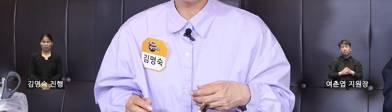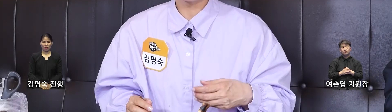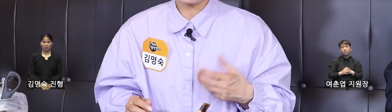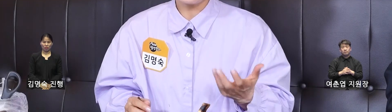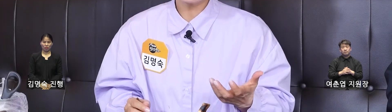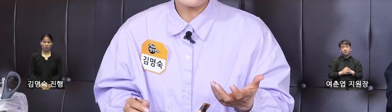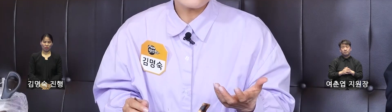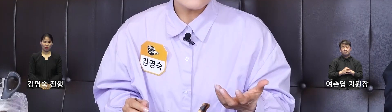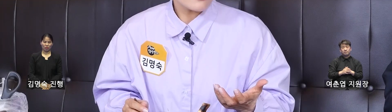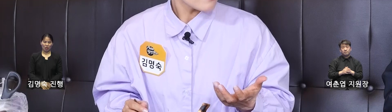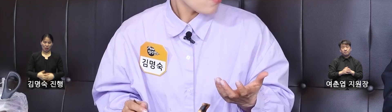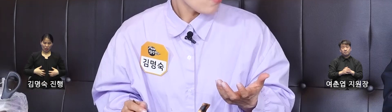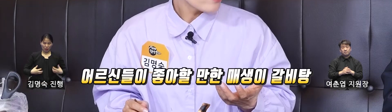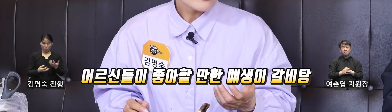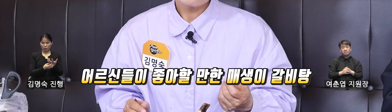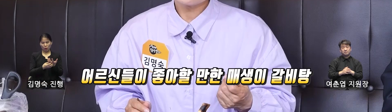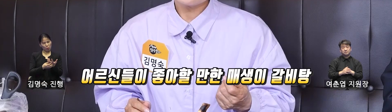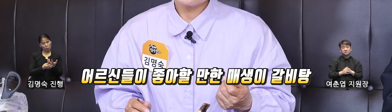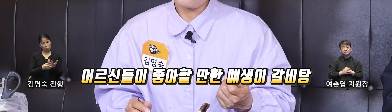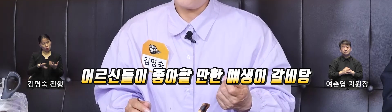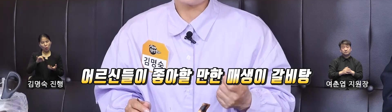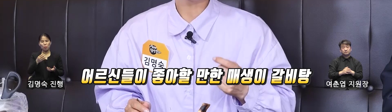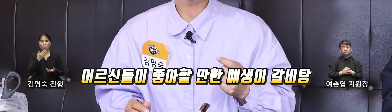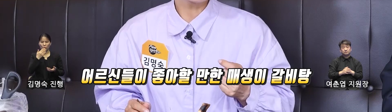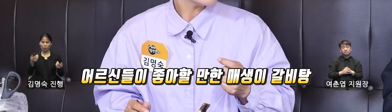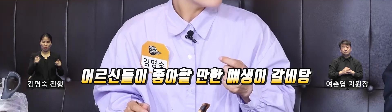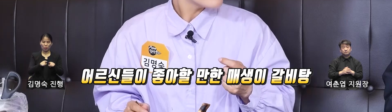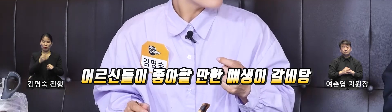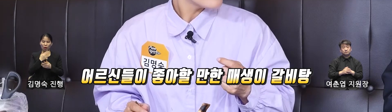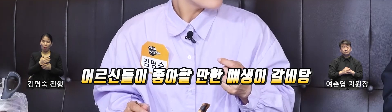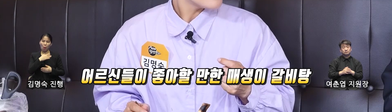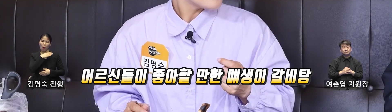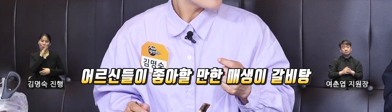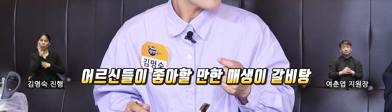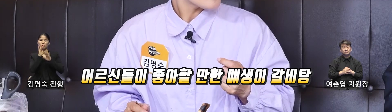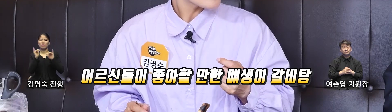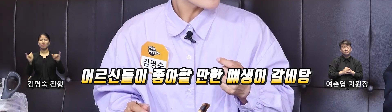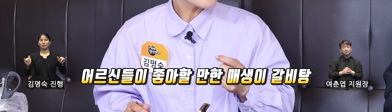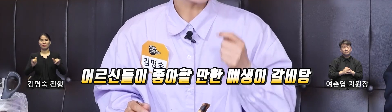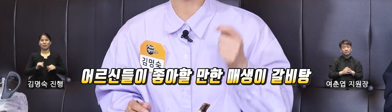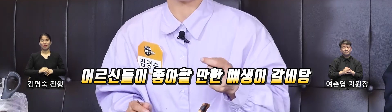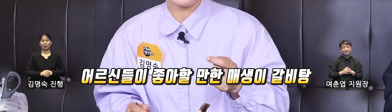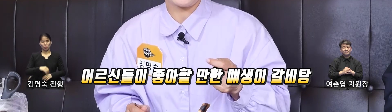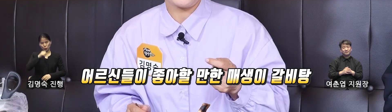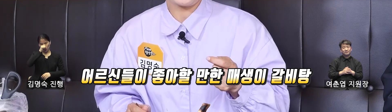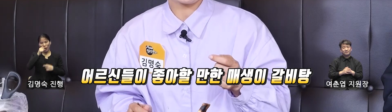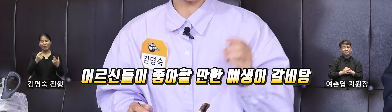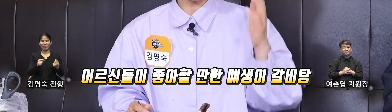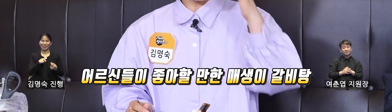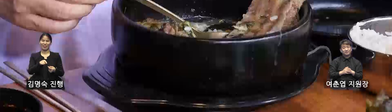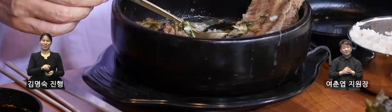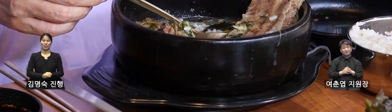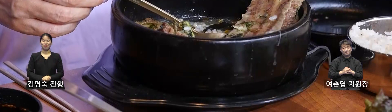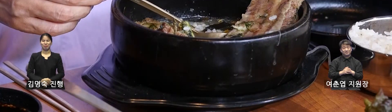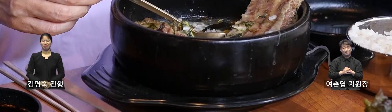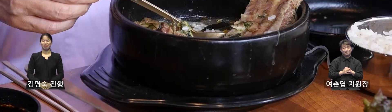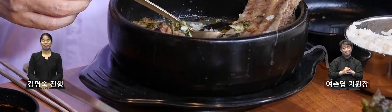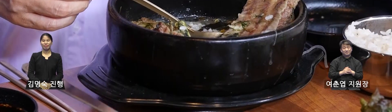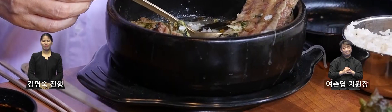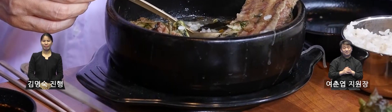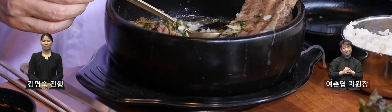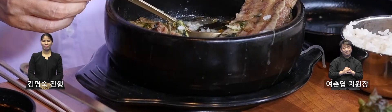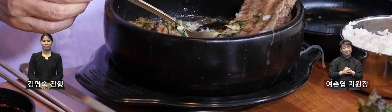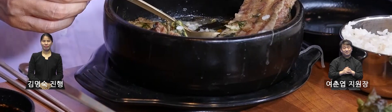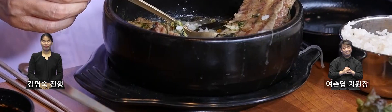접하지 않는 갈비탕이라서 우리 어르신들이 또 좋아하실 것 같아요. 그리고 이제 그 아까